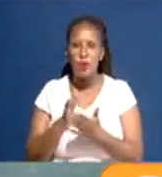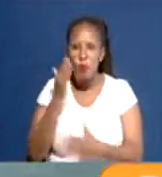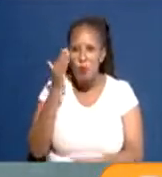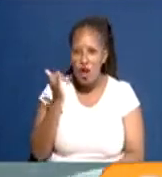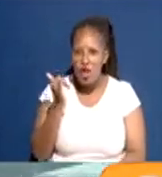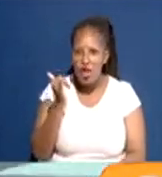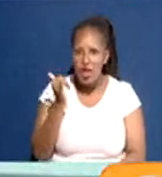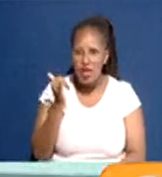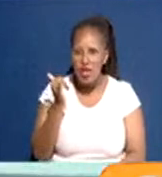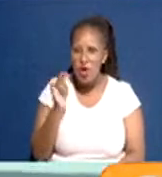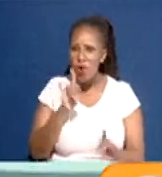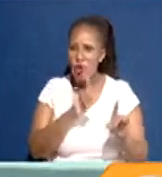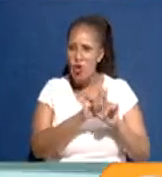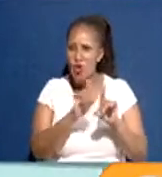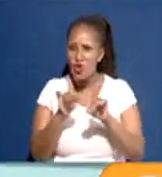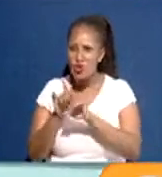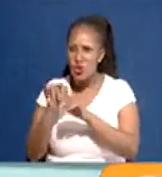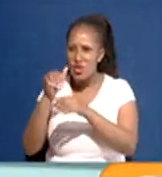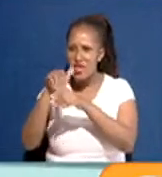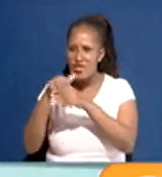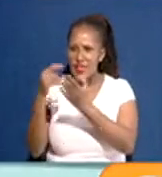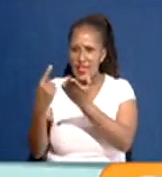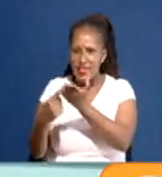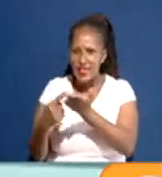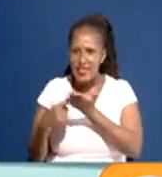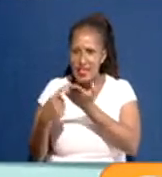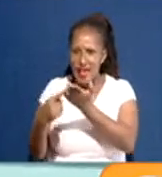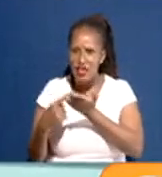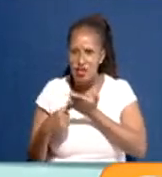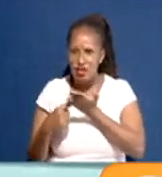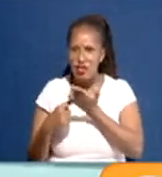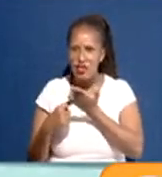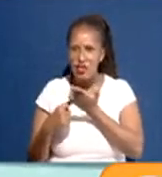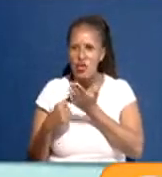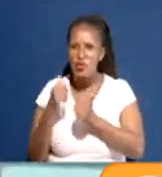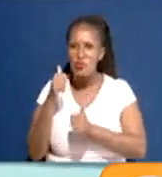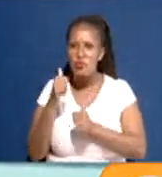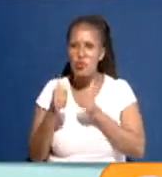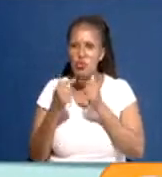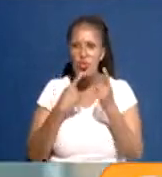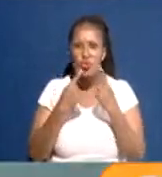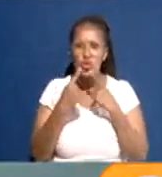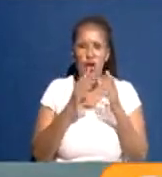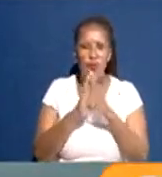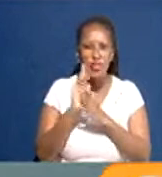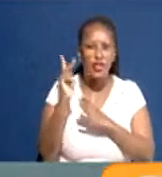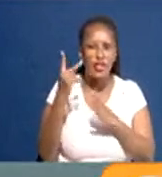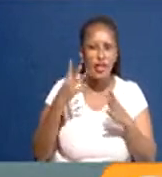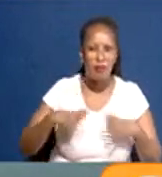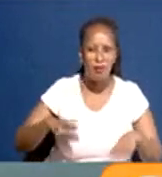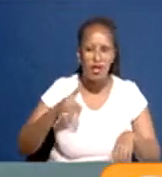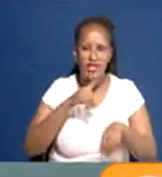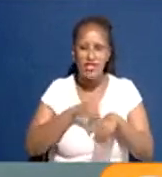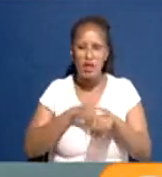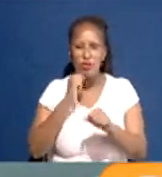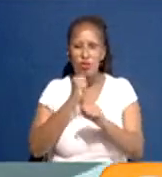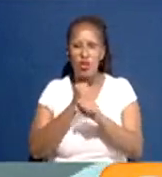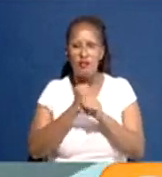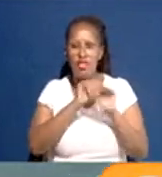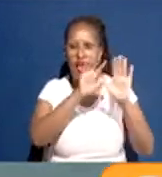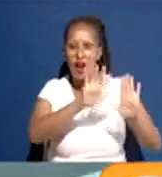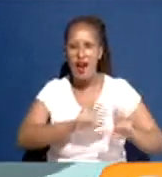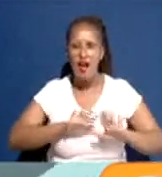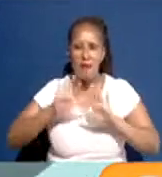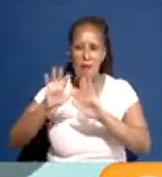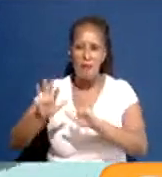sababu hata katika mazungumzo tulioenda kwa Wakenya wakati tulikuwa katika msururu